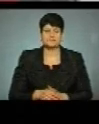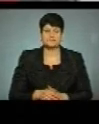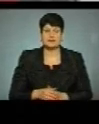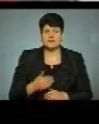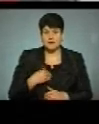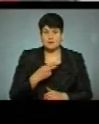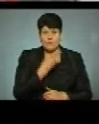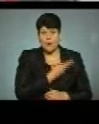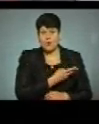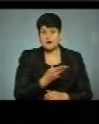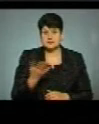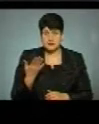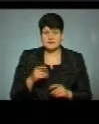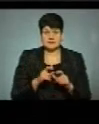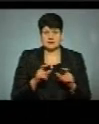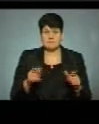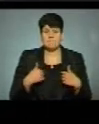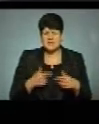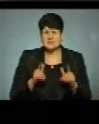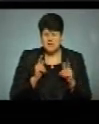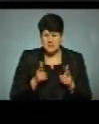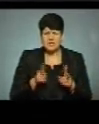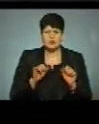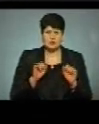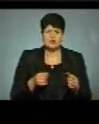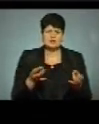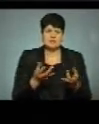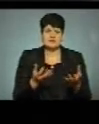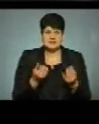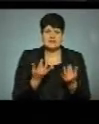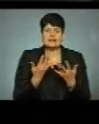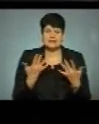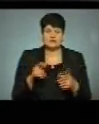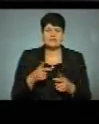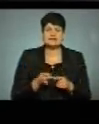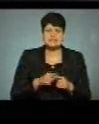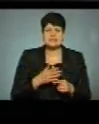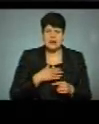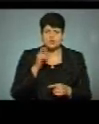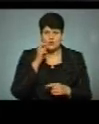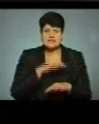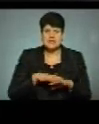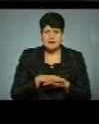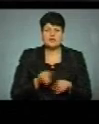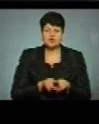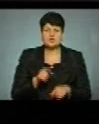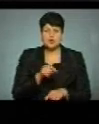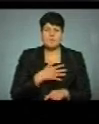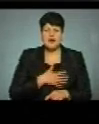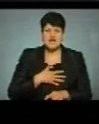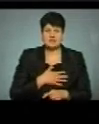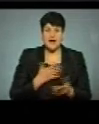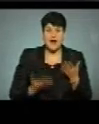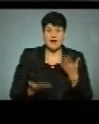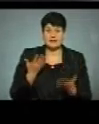Я їм показав заклад. Ми згідні, може треба взяти пару чоловік. То є наш український народ, ми за нього теж переживаємо.